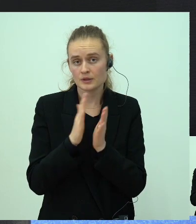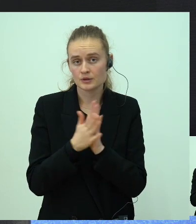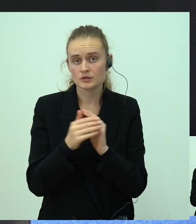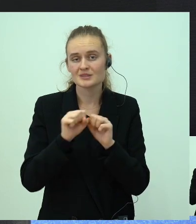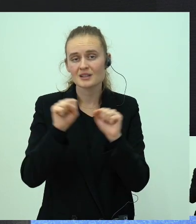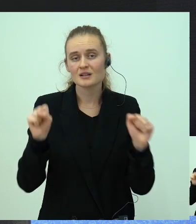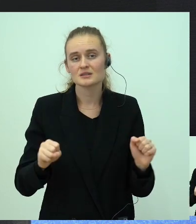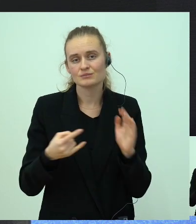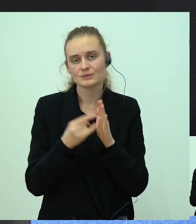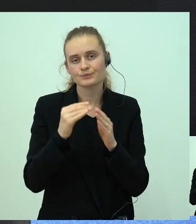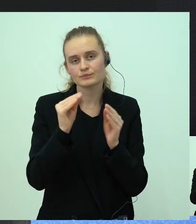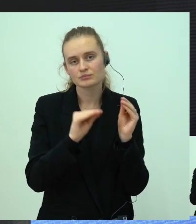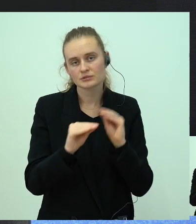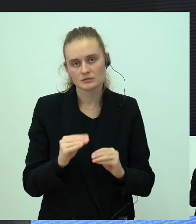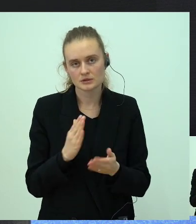strategiją